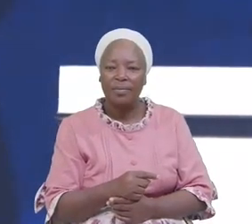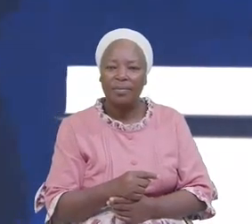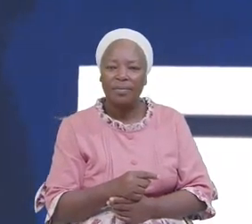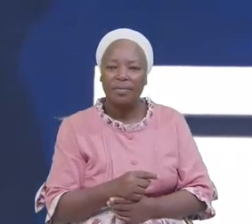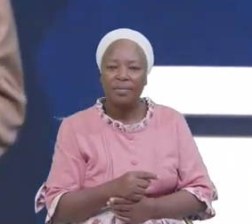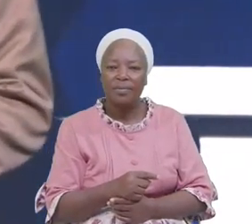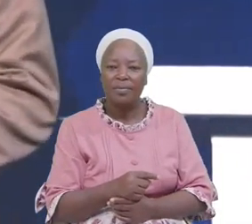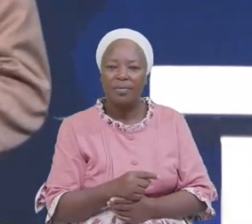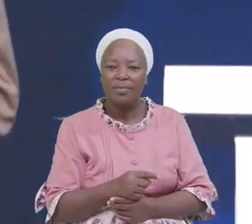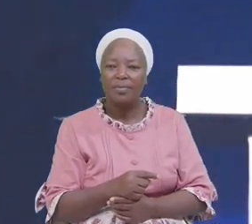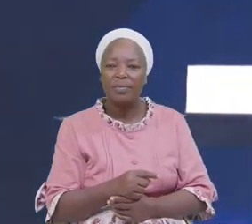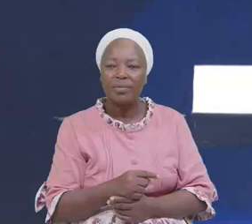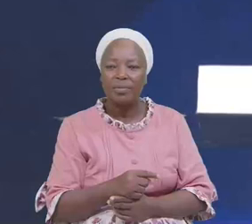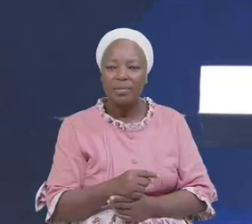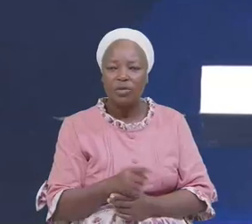fournitures-là.